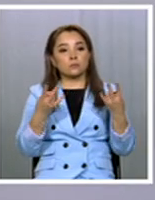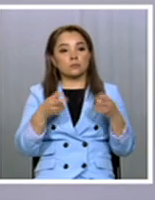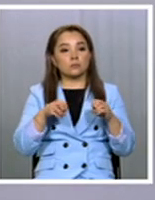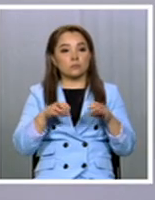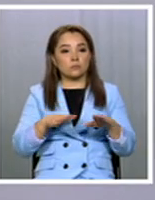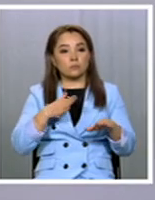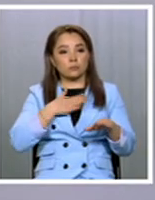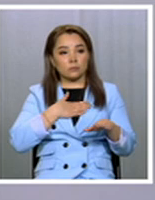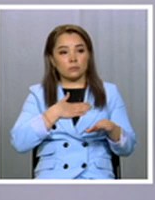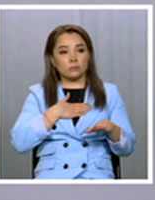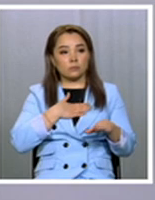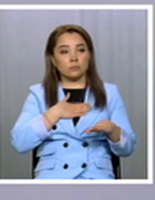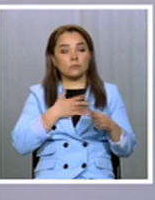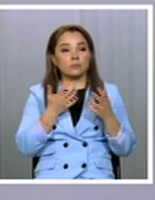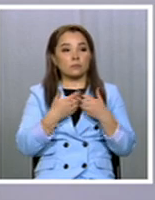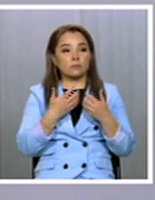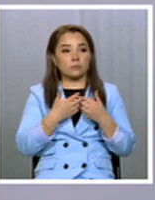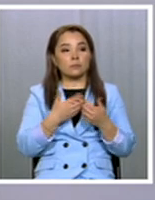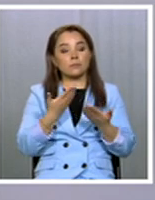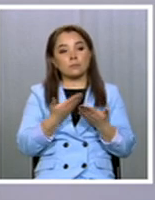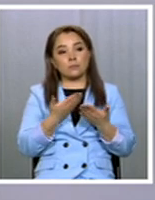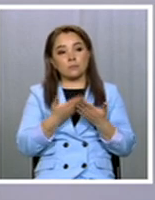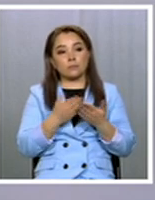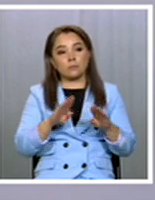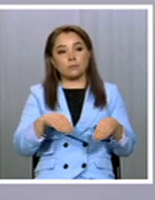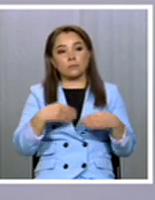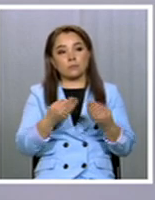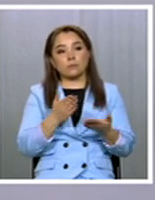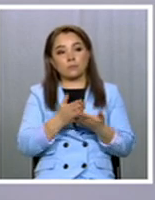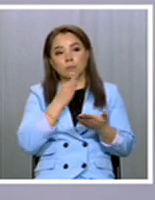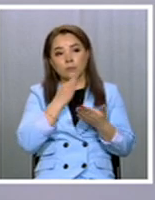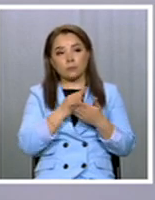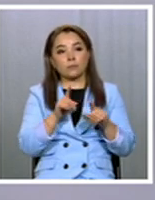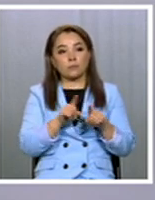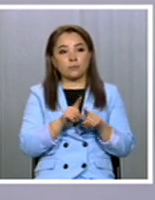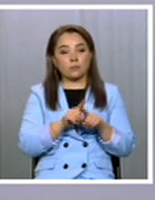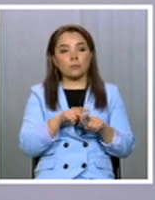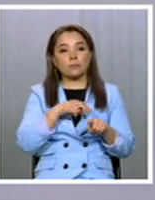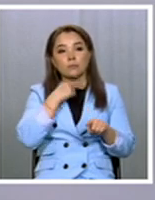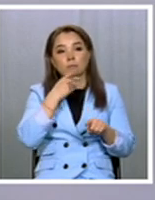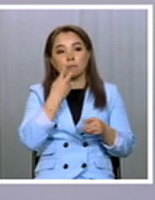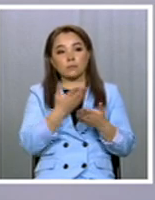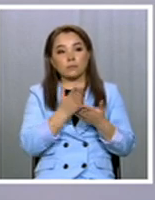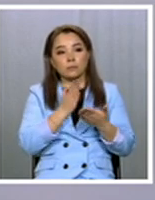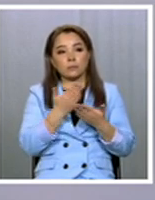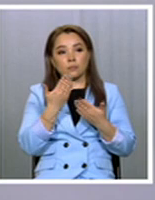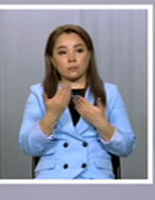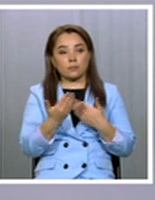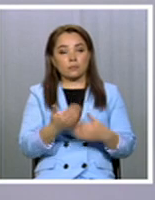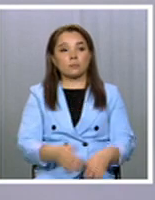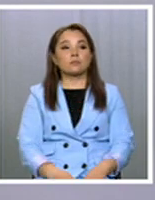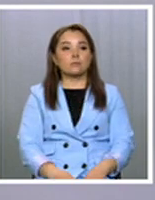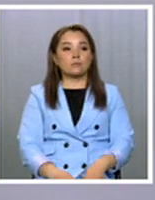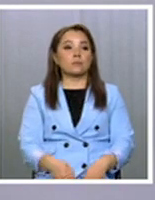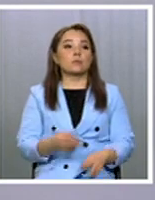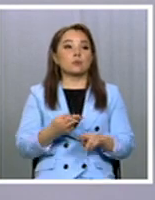бізге есептің мысалдары беріледі. Бұл мысалдарға да назар аударуымыз қажет.